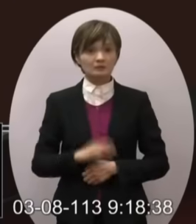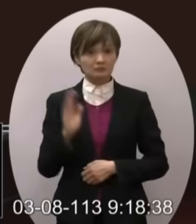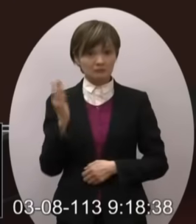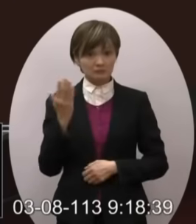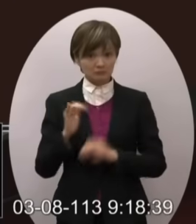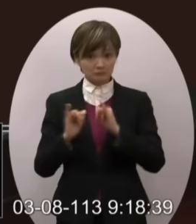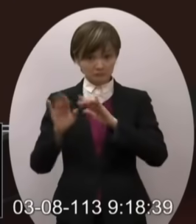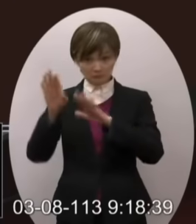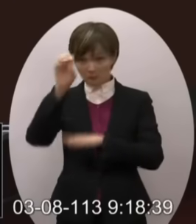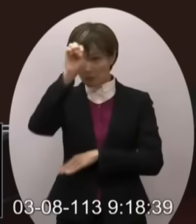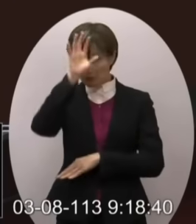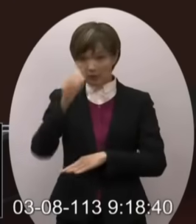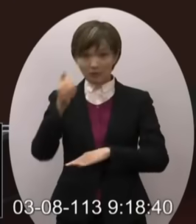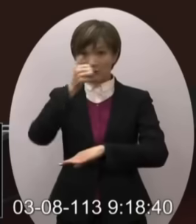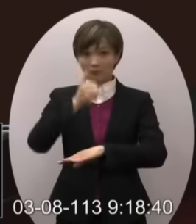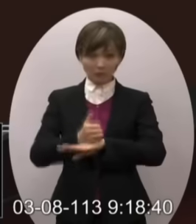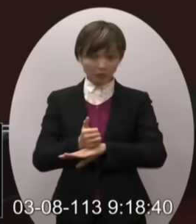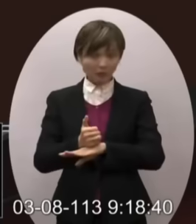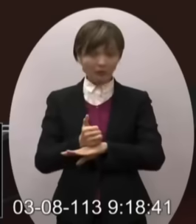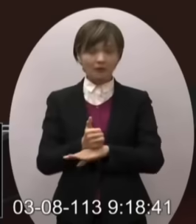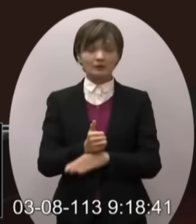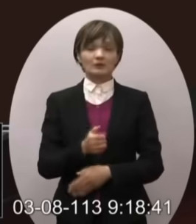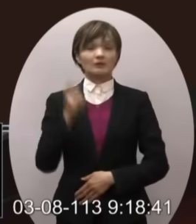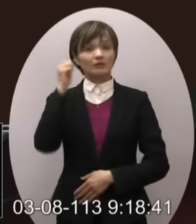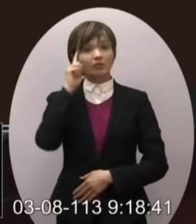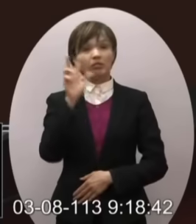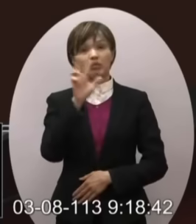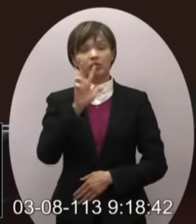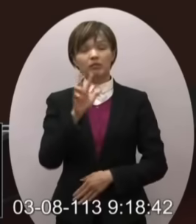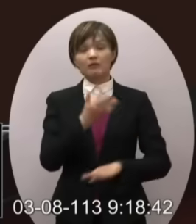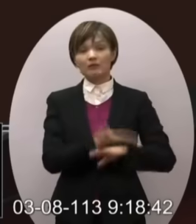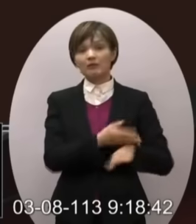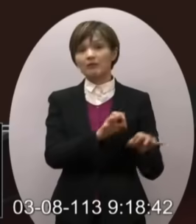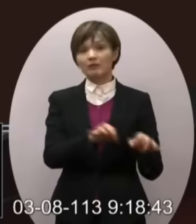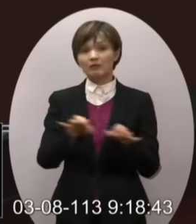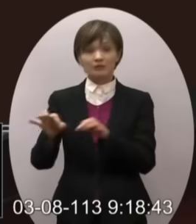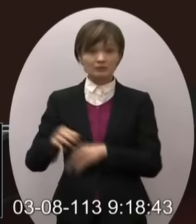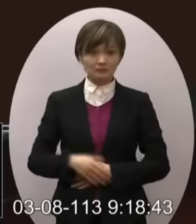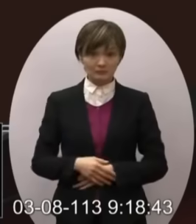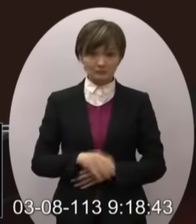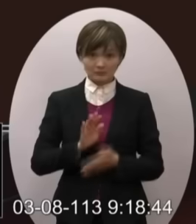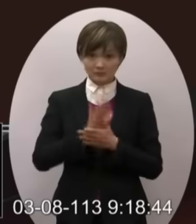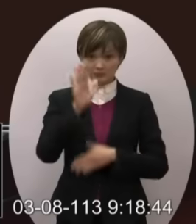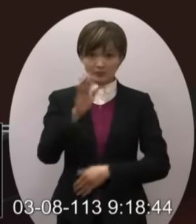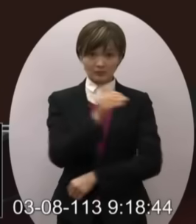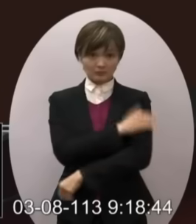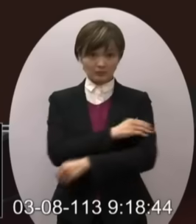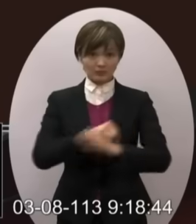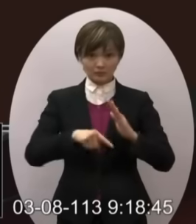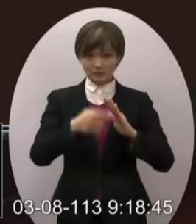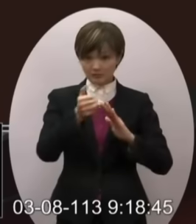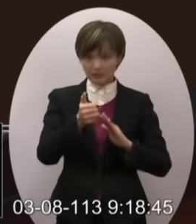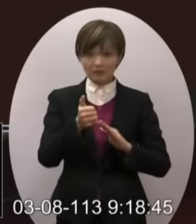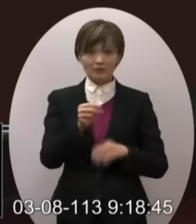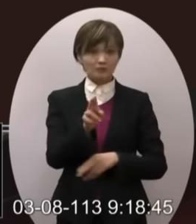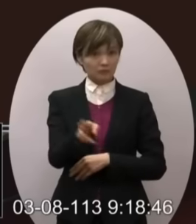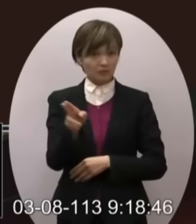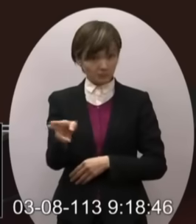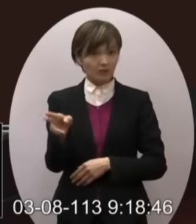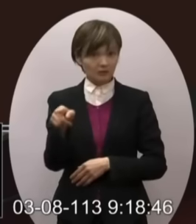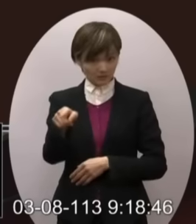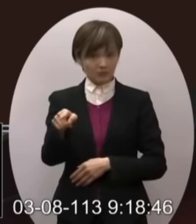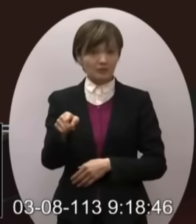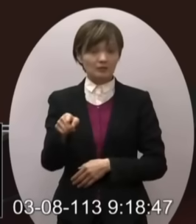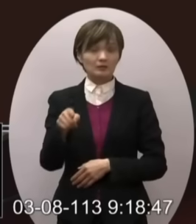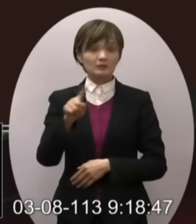下完全摆烂。后来行政院陈院长虽指示动用第二预备金